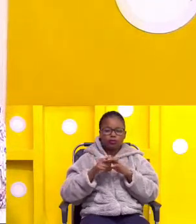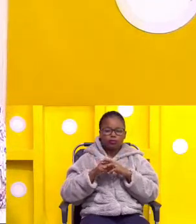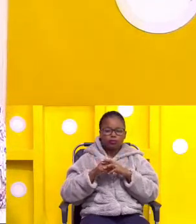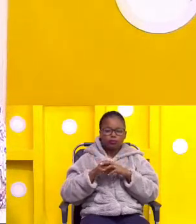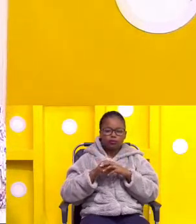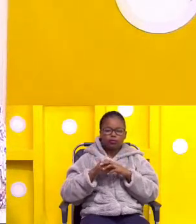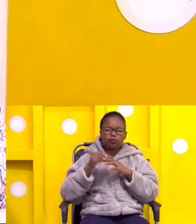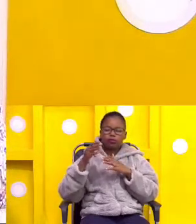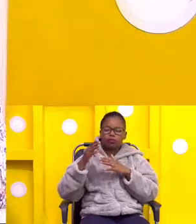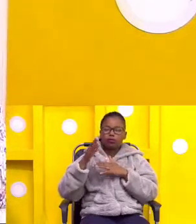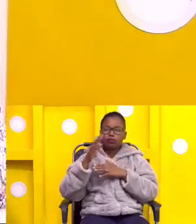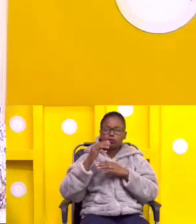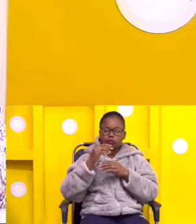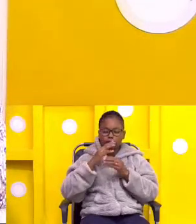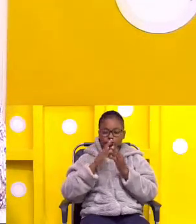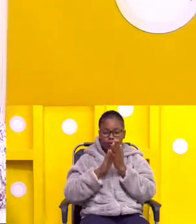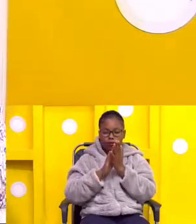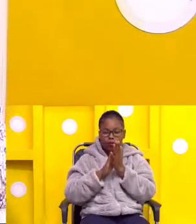Bwana asifiwe sana.